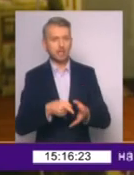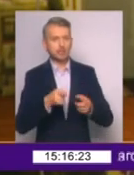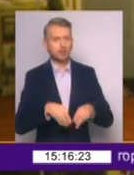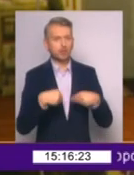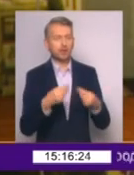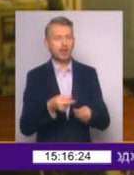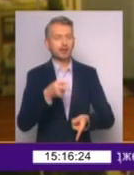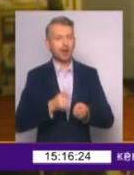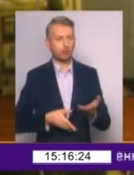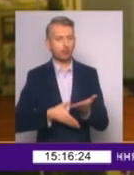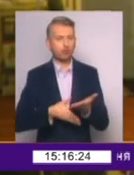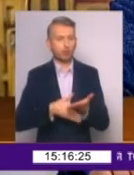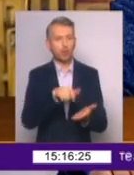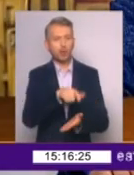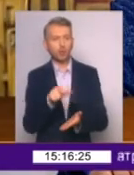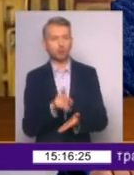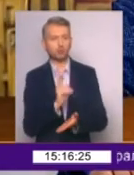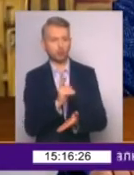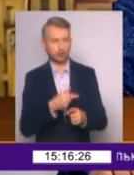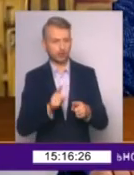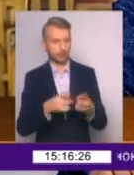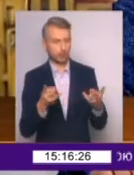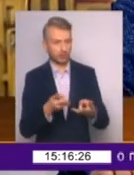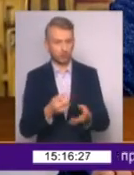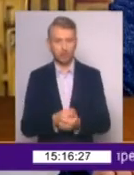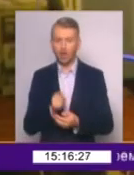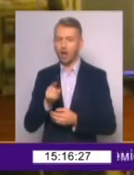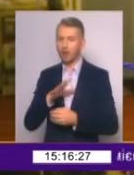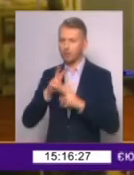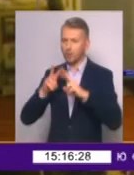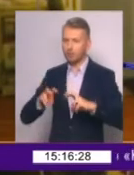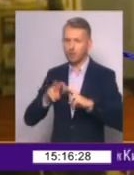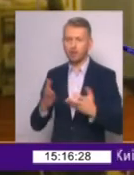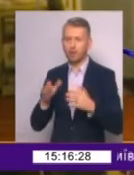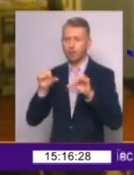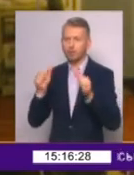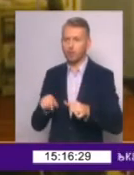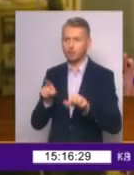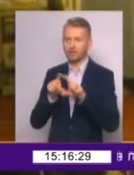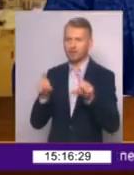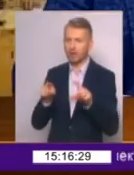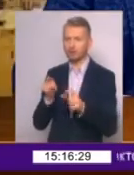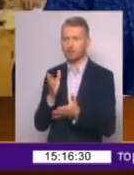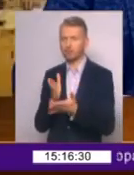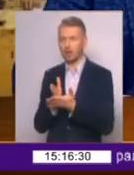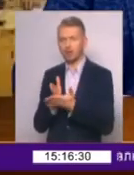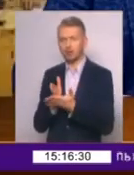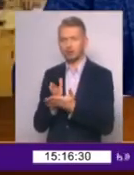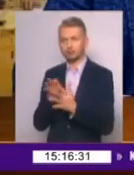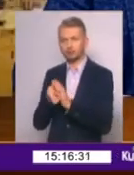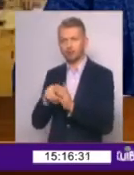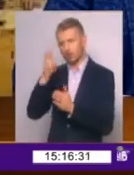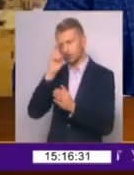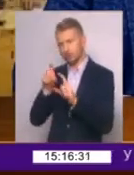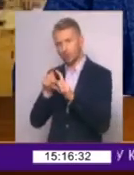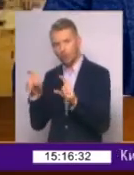реальної допомоги людям, які цього потребують. А ви розбралися, якої форми взагалі цей заклад? Він має стосунок до якихось державних органів?